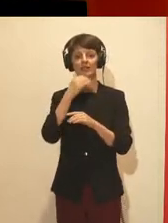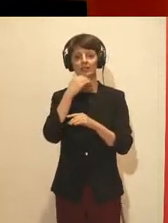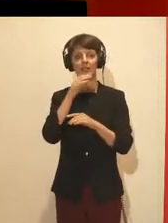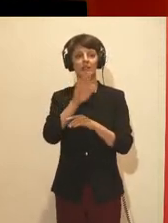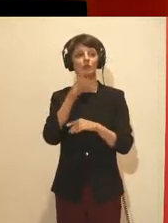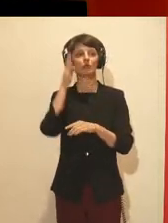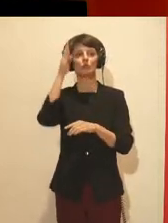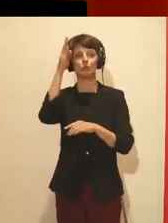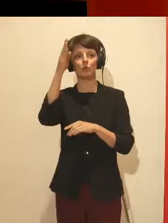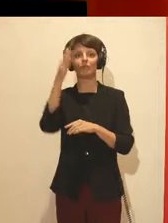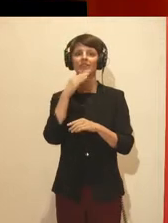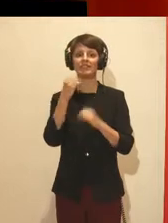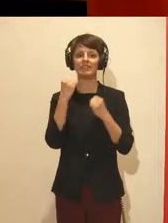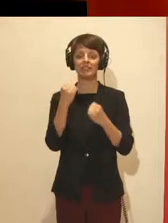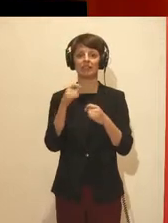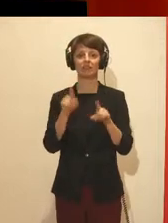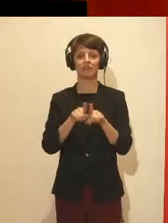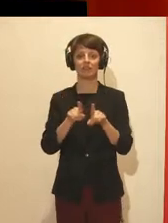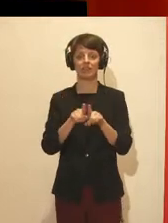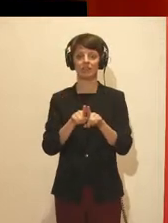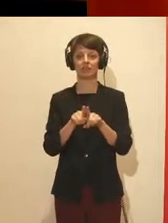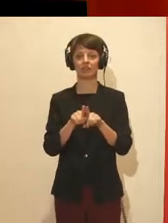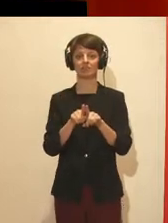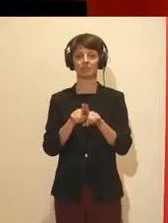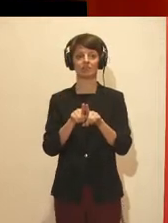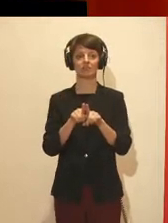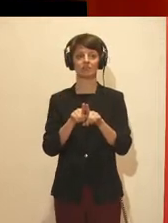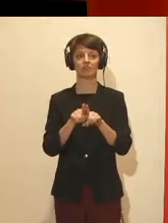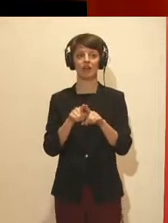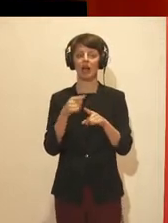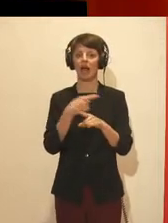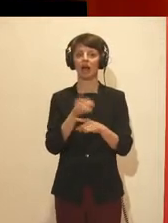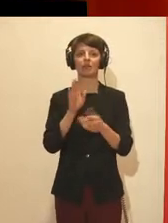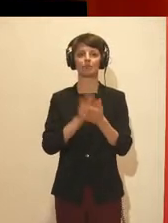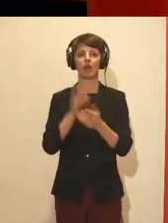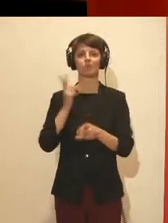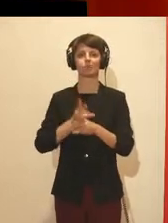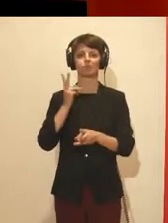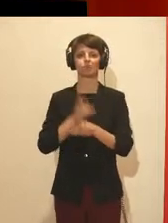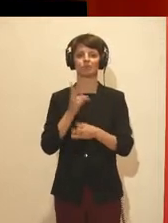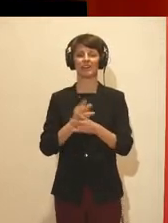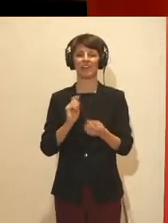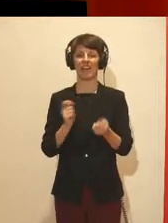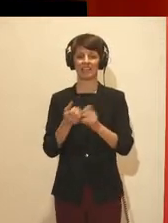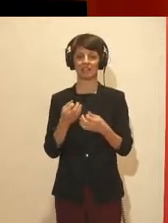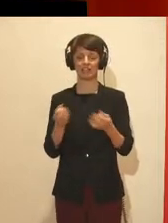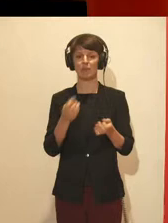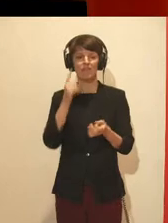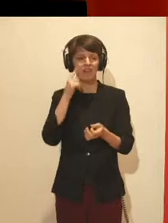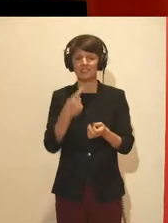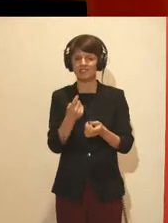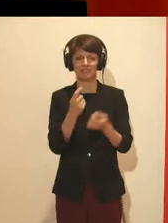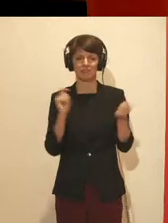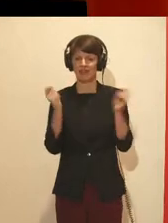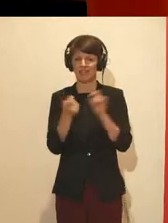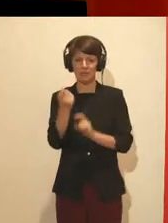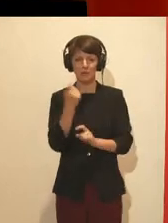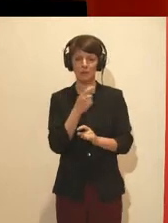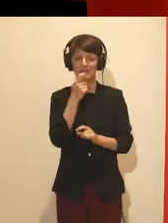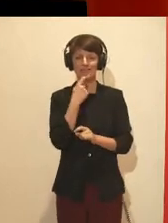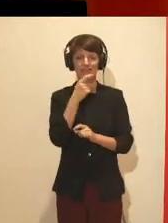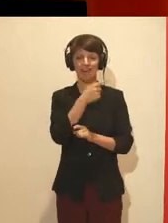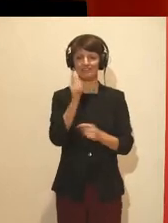können ihre zukunft sichern indem ich das dafür sorge dass alles bleibt wie es ist und wir wissen dass es wandel gibt dass sich dinge verändern